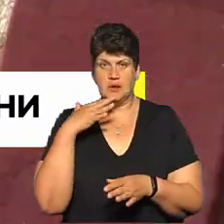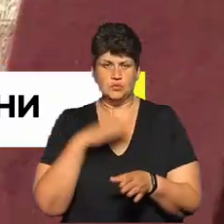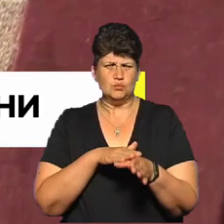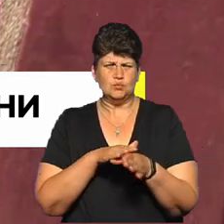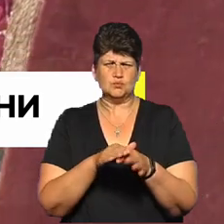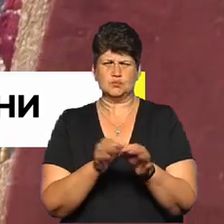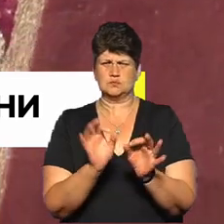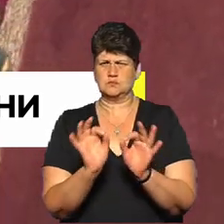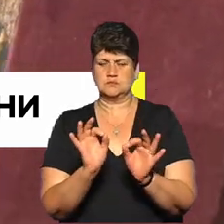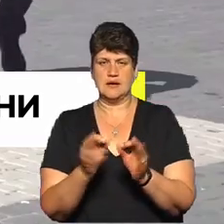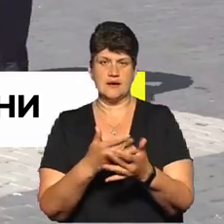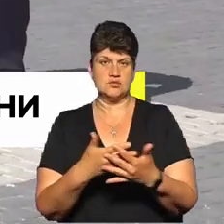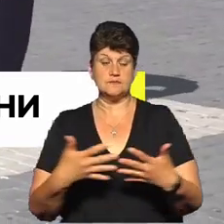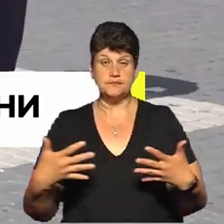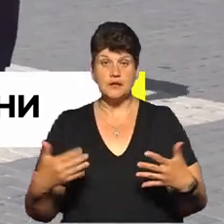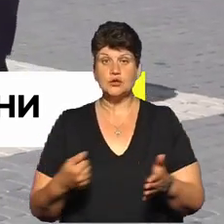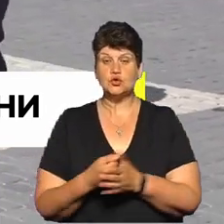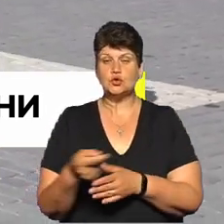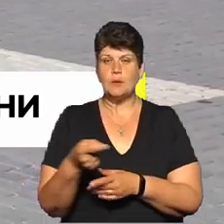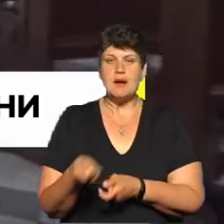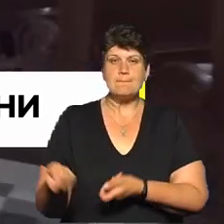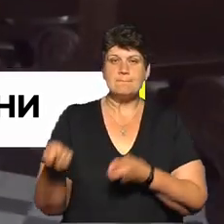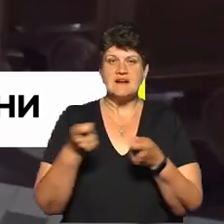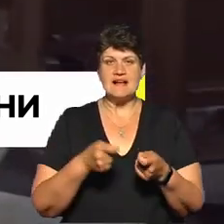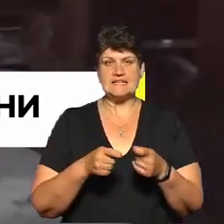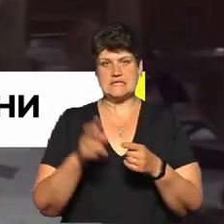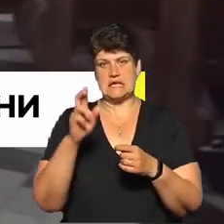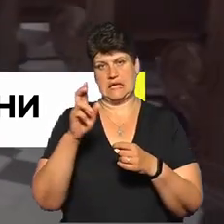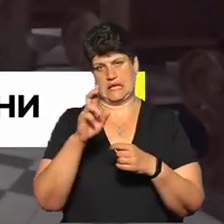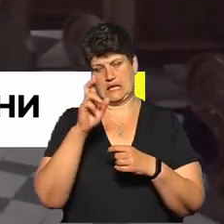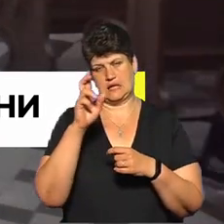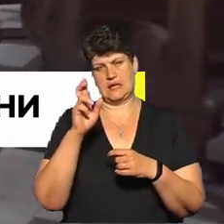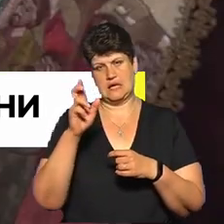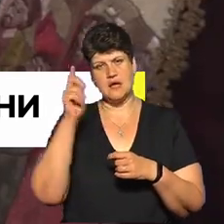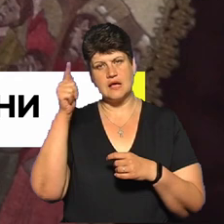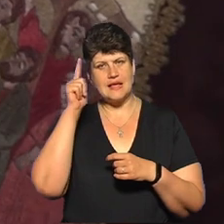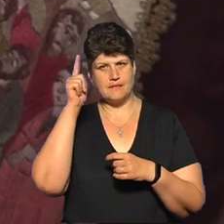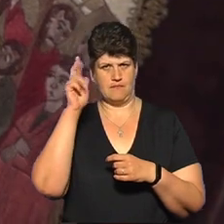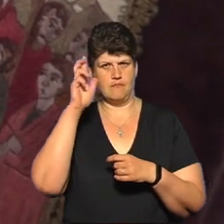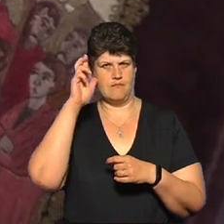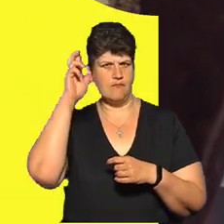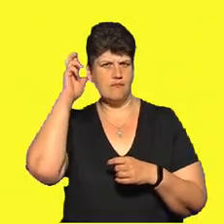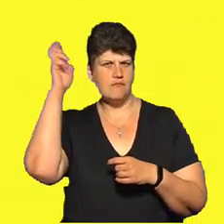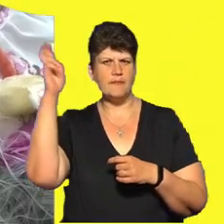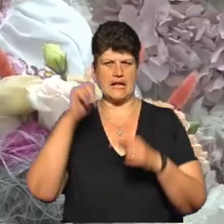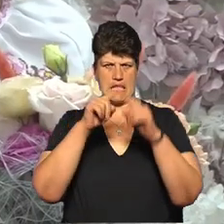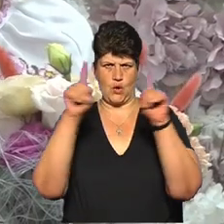До Тернополя привезли ікони з Лисичанська. Їх зі зруйнованої церкви врятували бійці.